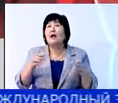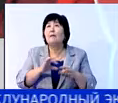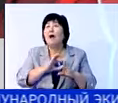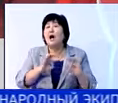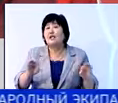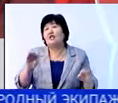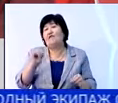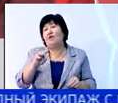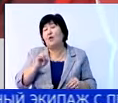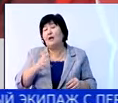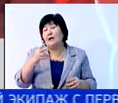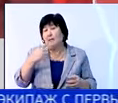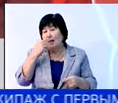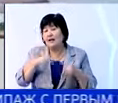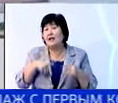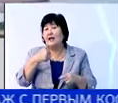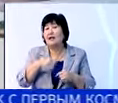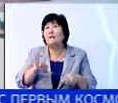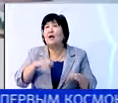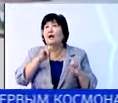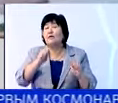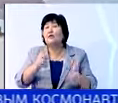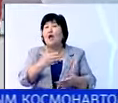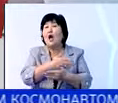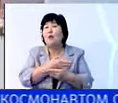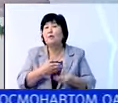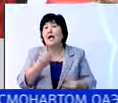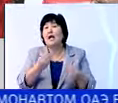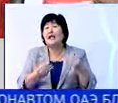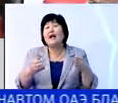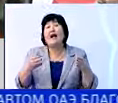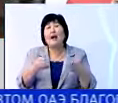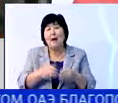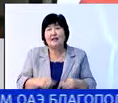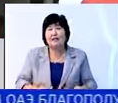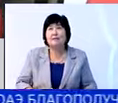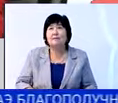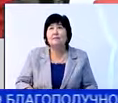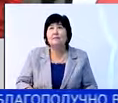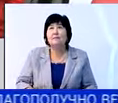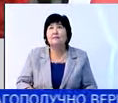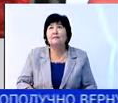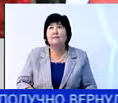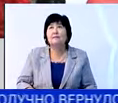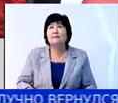отличной форме. По традиции главе региона была вручена футболка игрока команды.